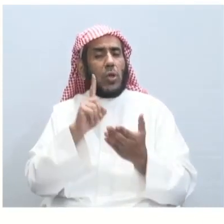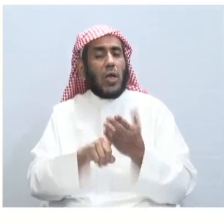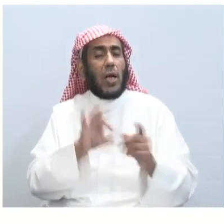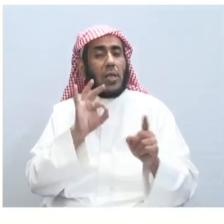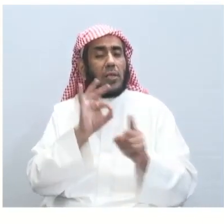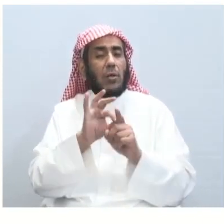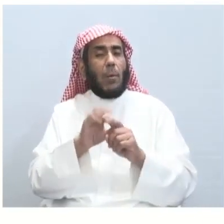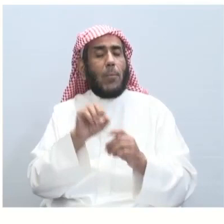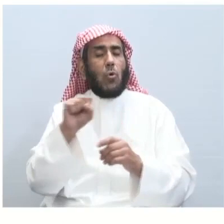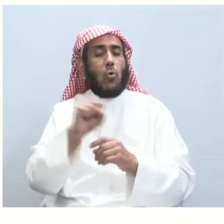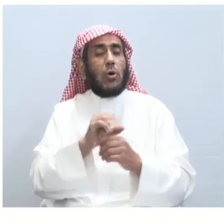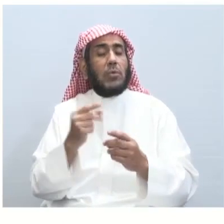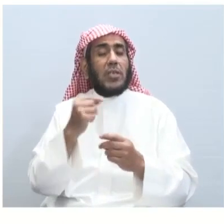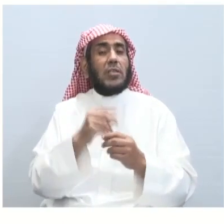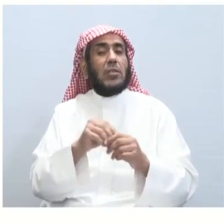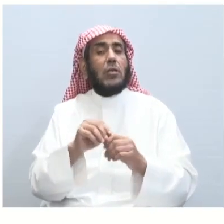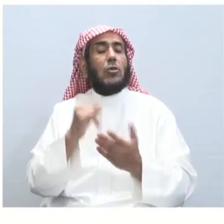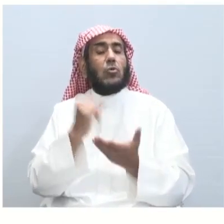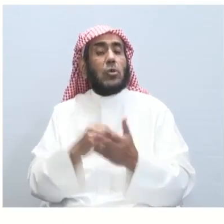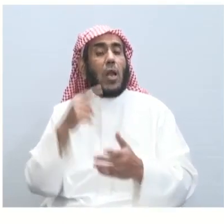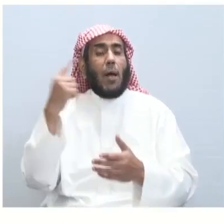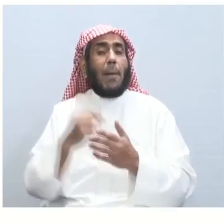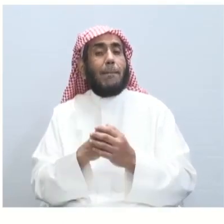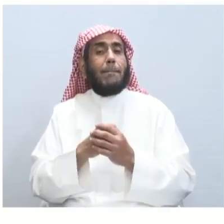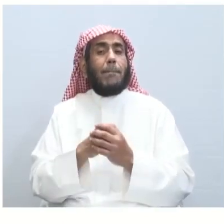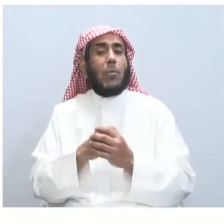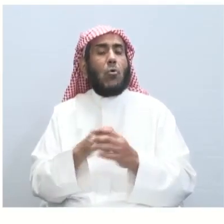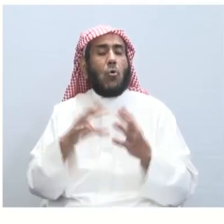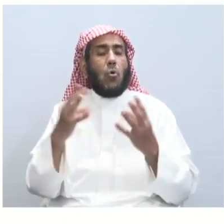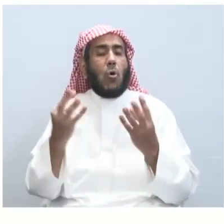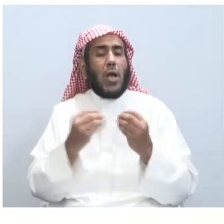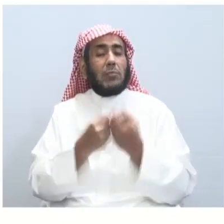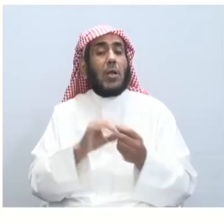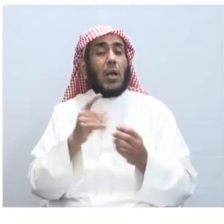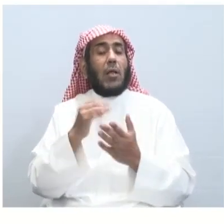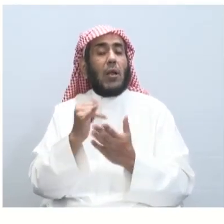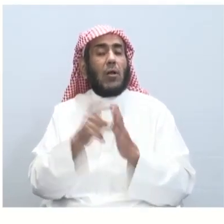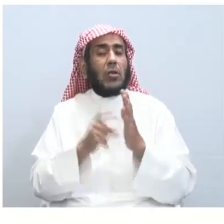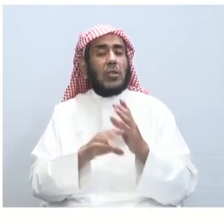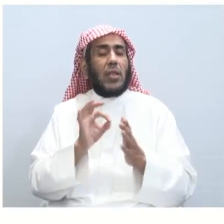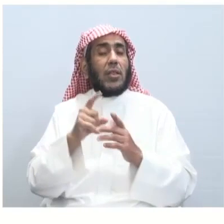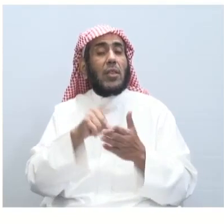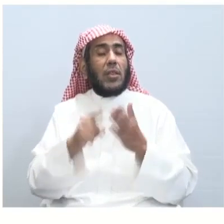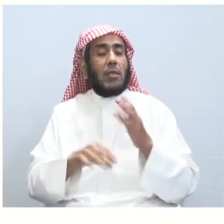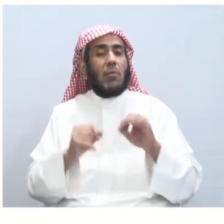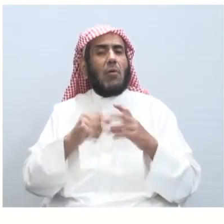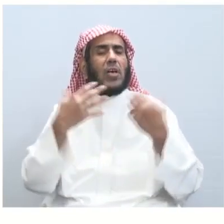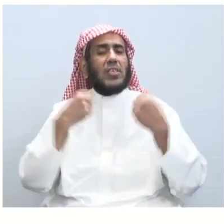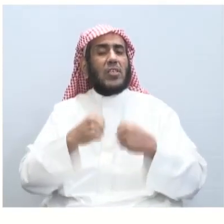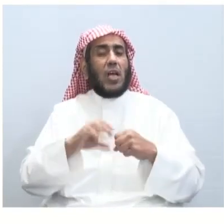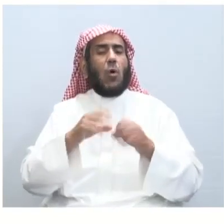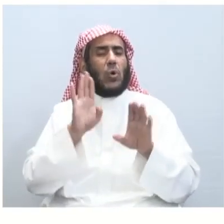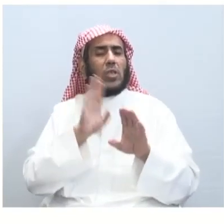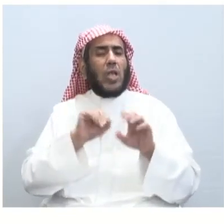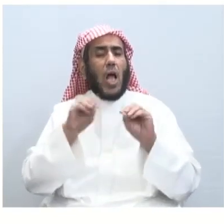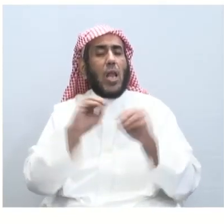اياتها وبحقوق امتيازات السلطه العامه ويشمل هذا القانون تنظيم المرافق العامه مرفق الصحه مرفق